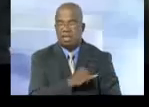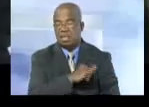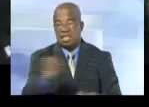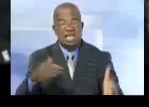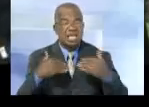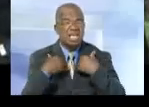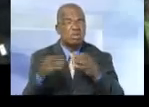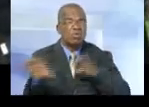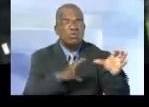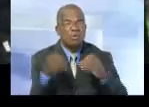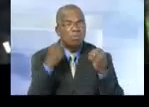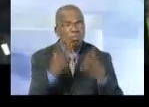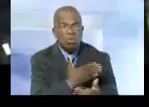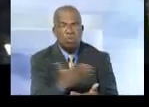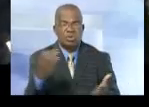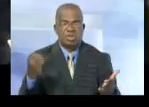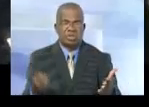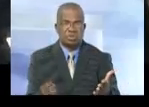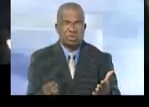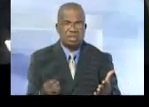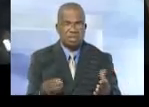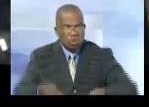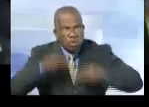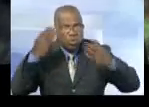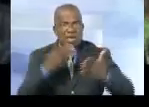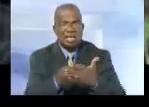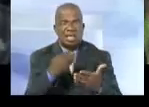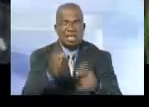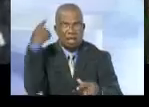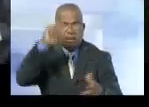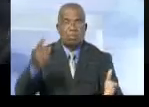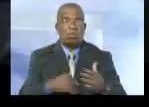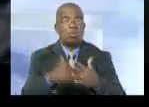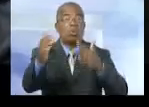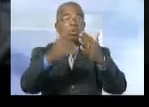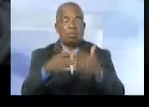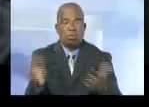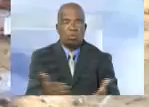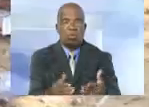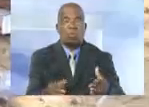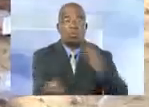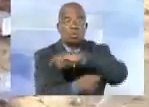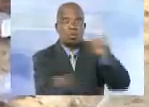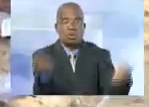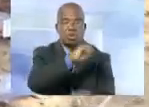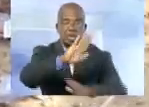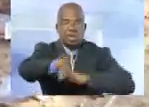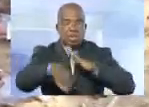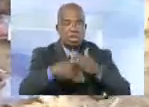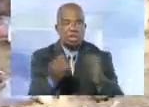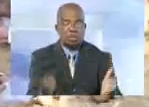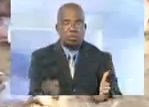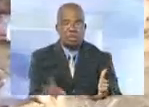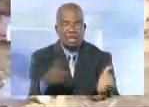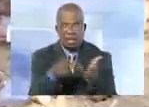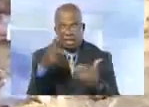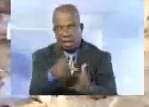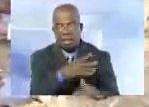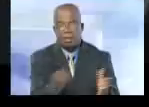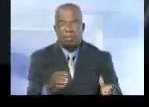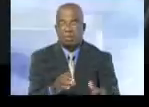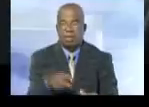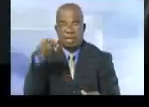engagé des actions urgentes sur le réseau pour la construction des nouvelles lignes. Au niveau de Koumassi, justement, il y a un programme qui est prévu par